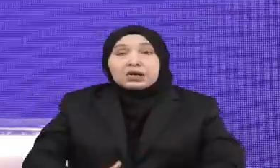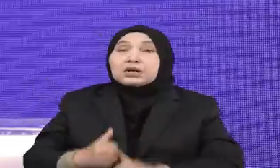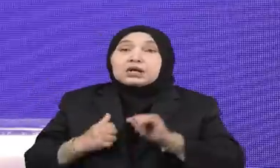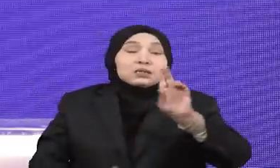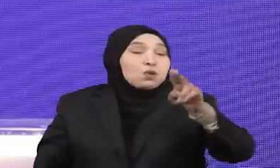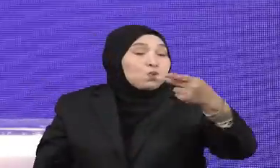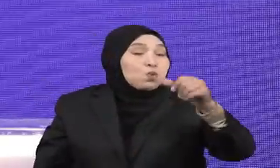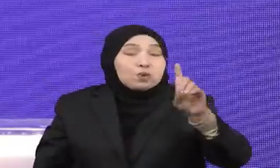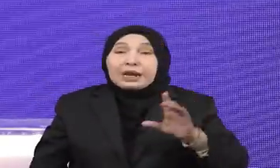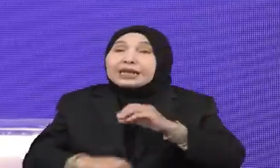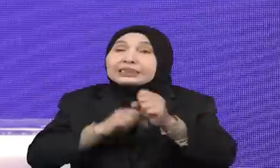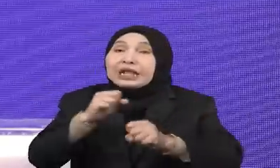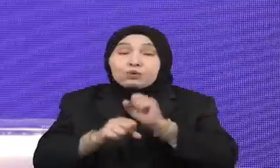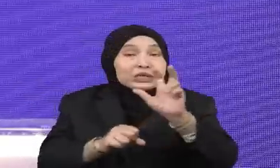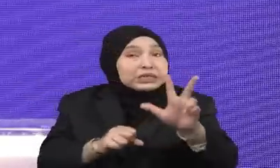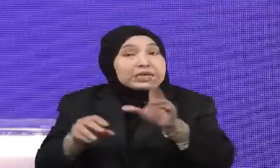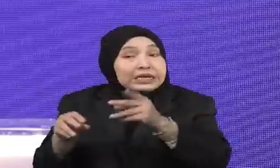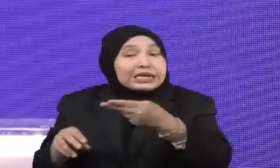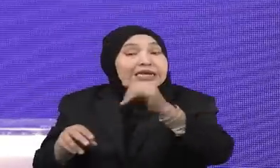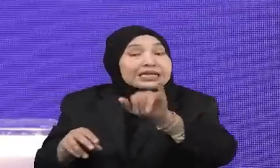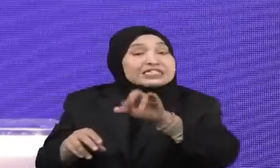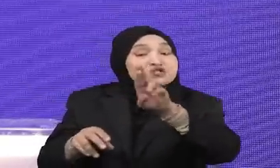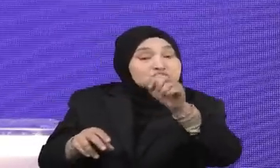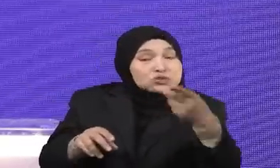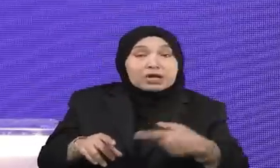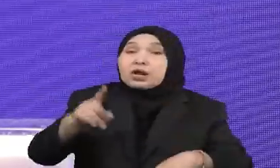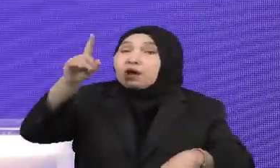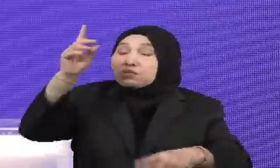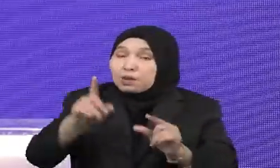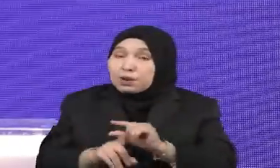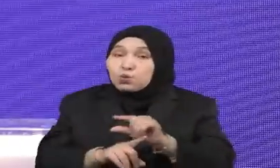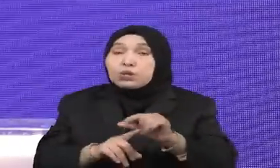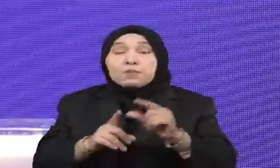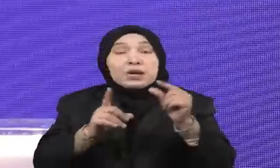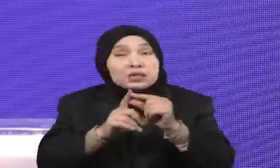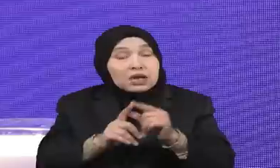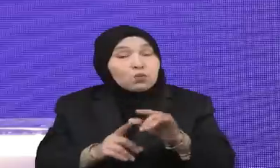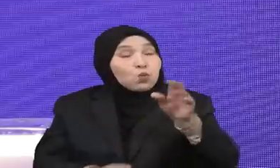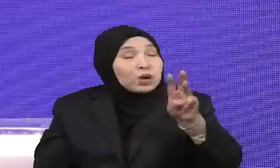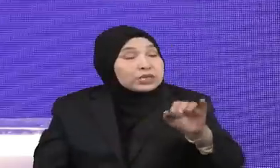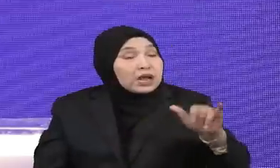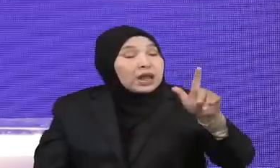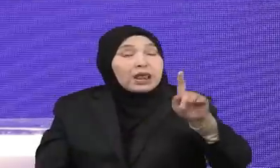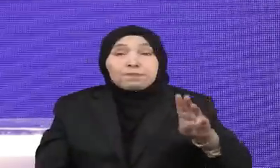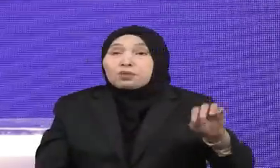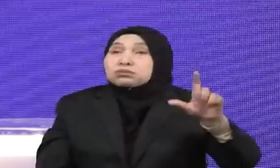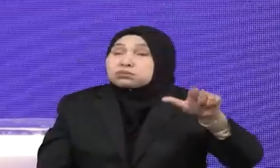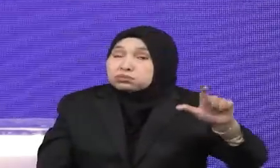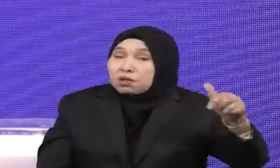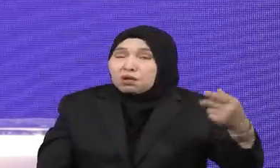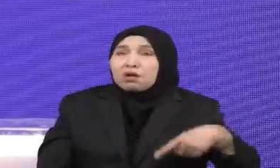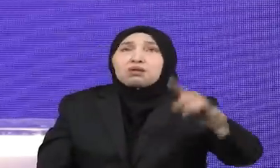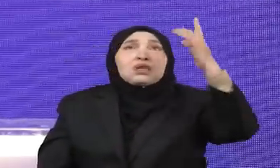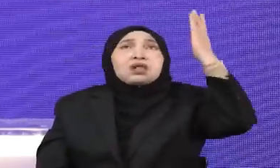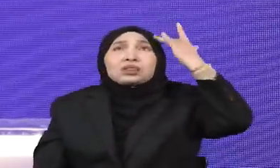uhud pada tahun ketiga ketiga hijrah dan Allah menggunakan perkataan Allah ini untuk Allah mengetahui Mungkin ada yang tanya ee Allah tak tahu